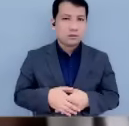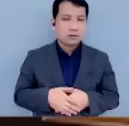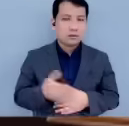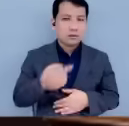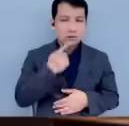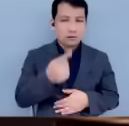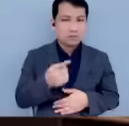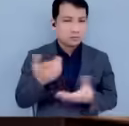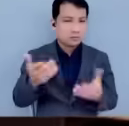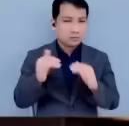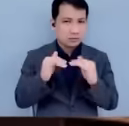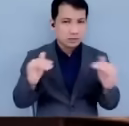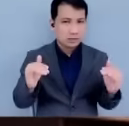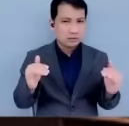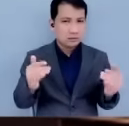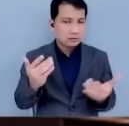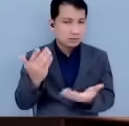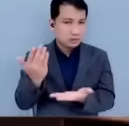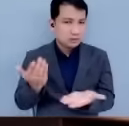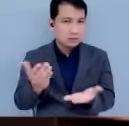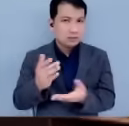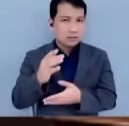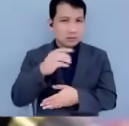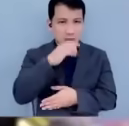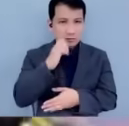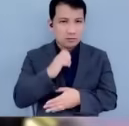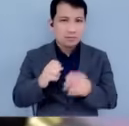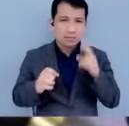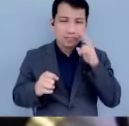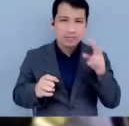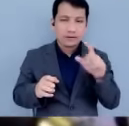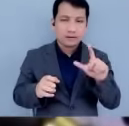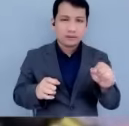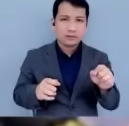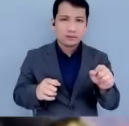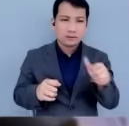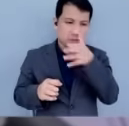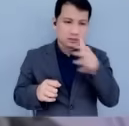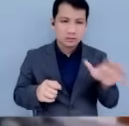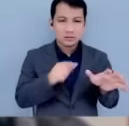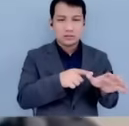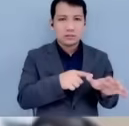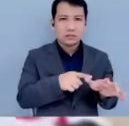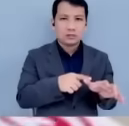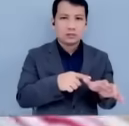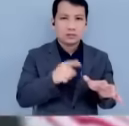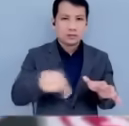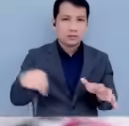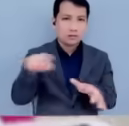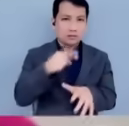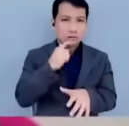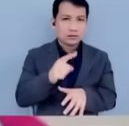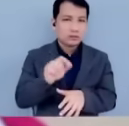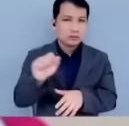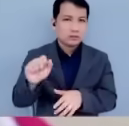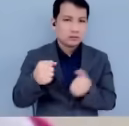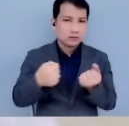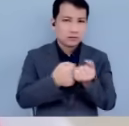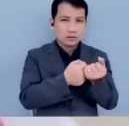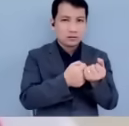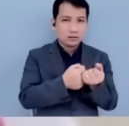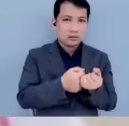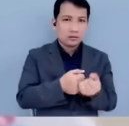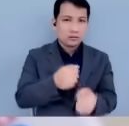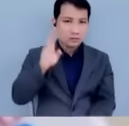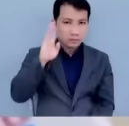common bukod kina Estrada at villard til na snub din daw ng pinaikot na statement of support si senator B